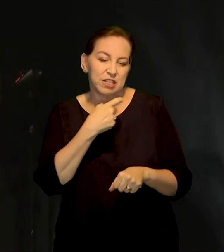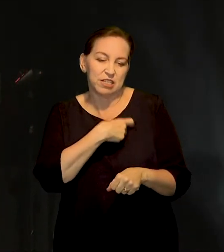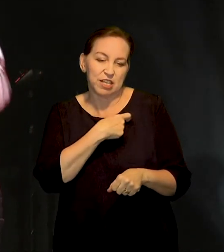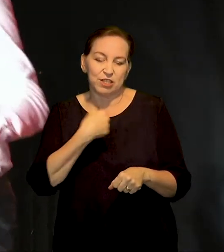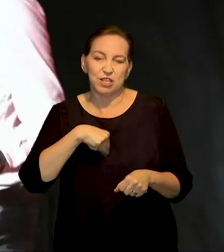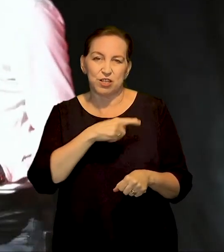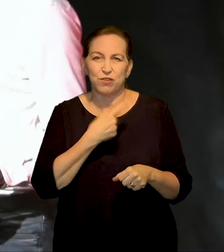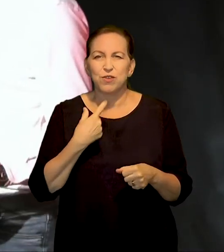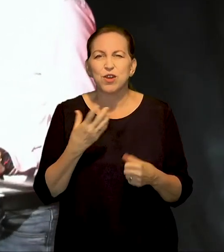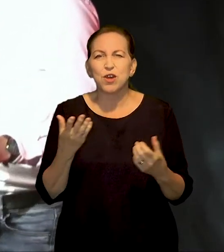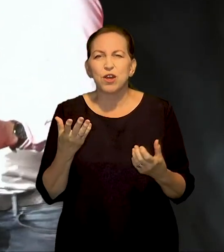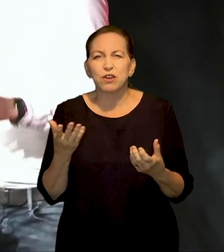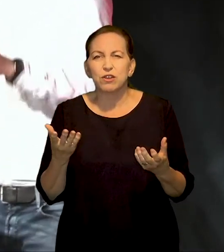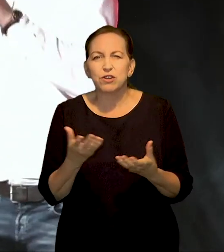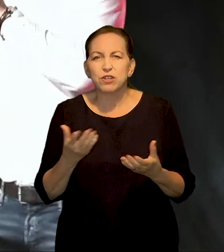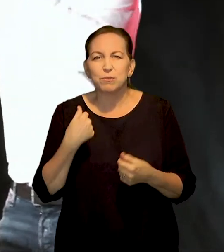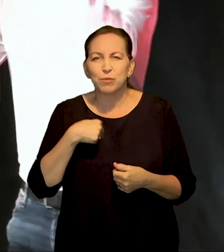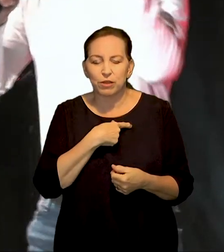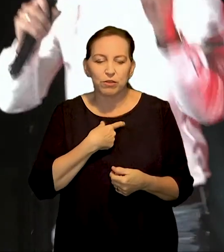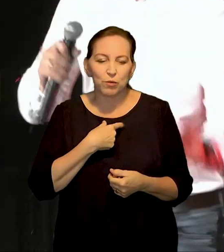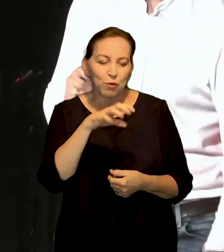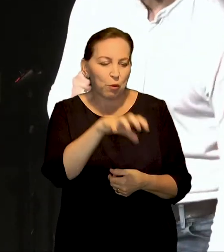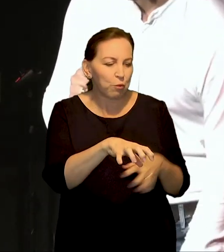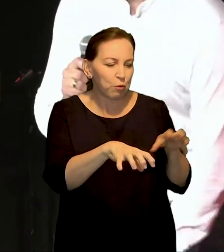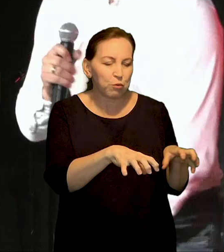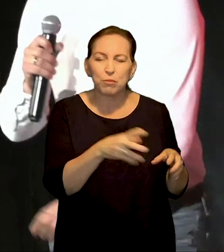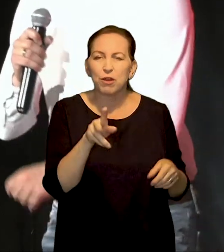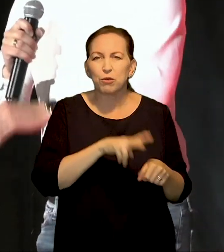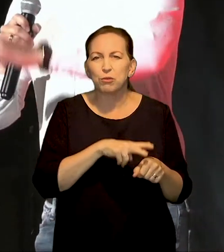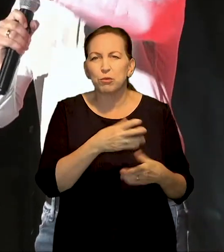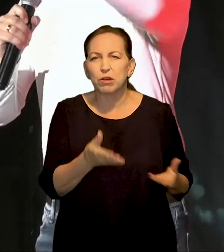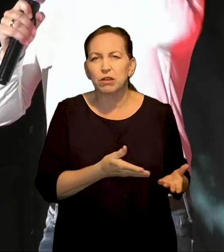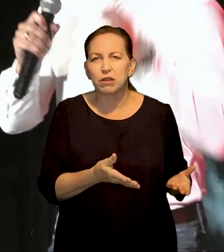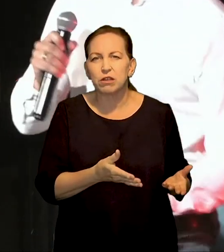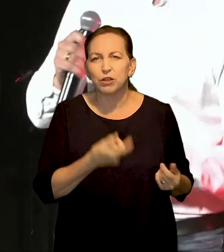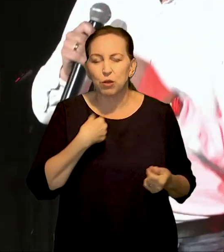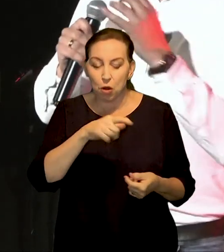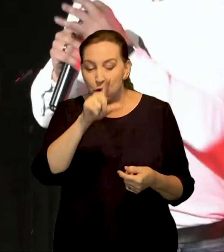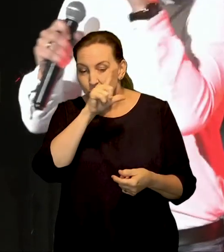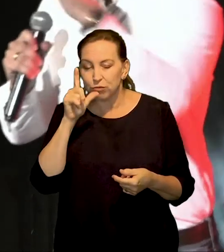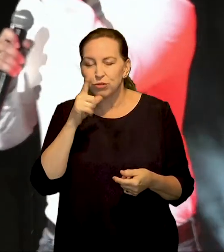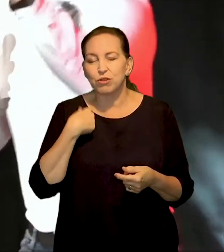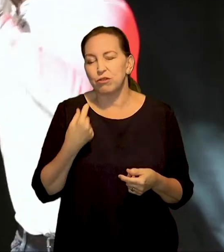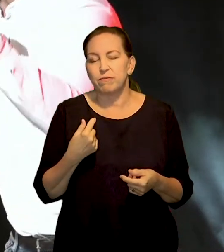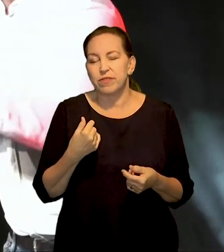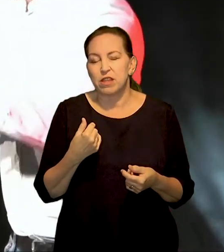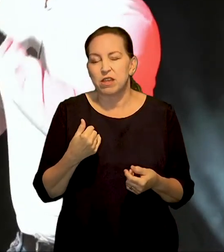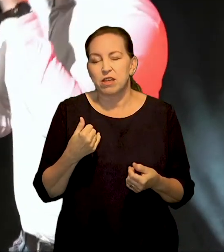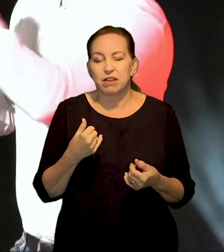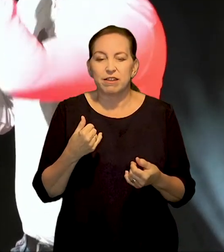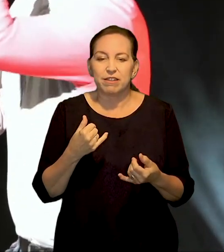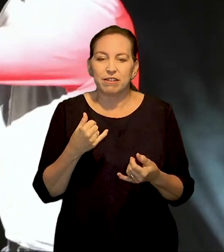Jaka będzie nasza reakcja? Jaka będzie reakcja na ludzi, którzy przyjdą tu z godziny 17? Co